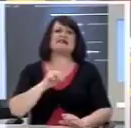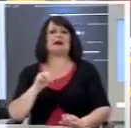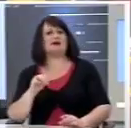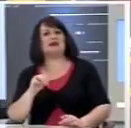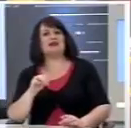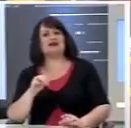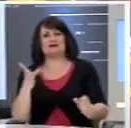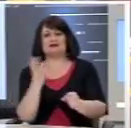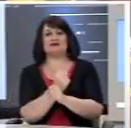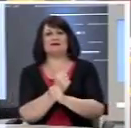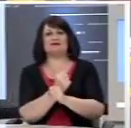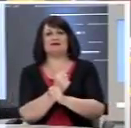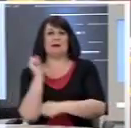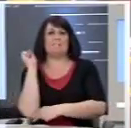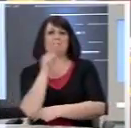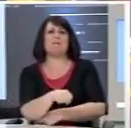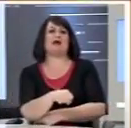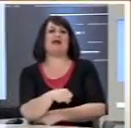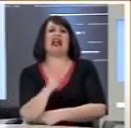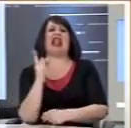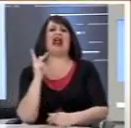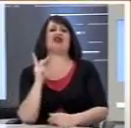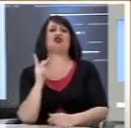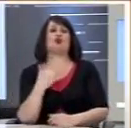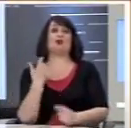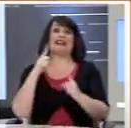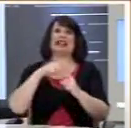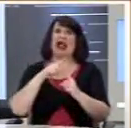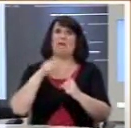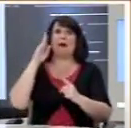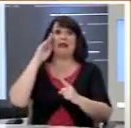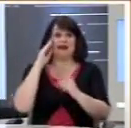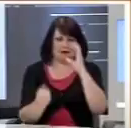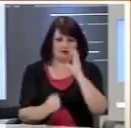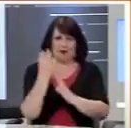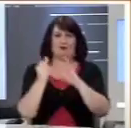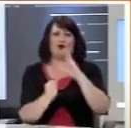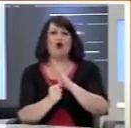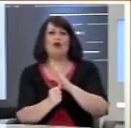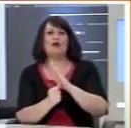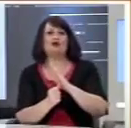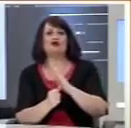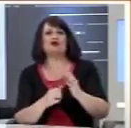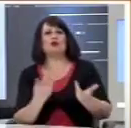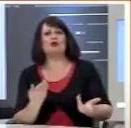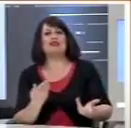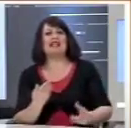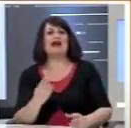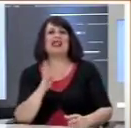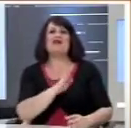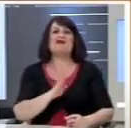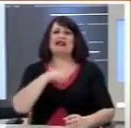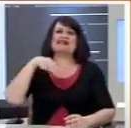να κερδίσει την Κλίντον, ούτε γιατί βγήκε ο Τραμπ, ούτε γιατί συνεχίζουν να έχουν δύναμη και ο Βίλντες και ο